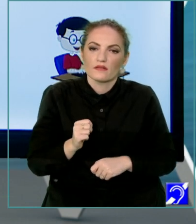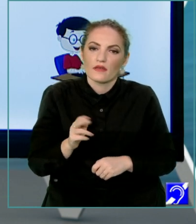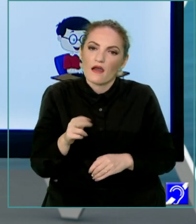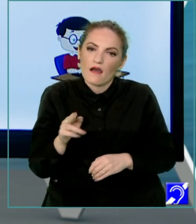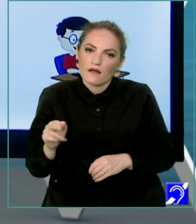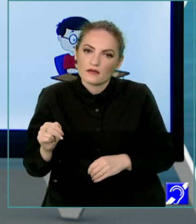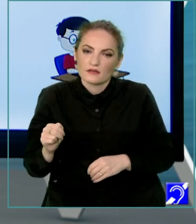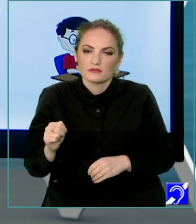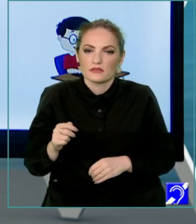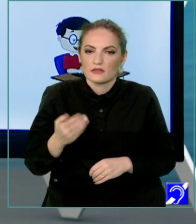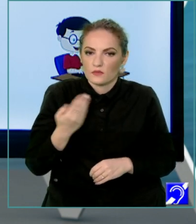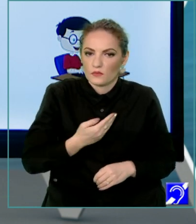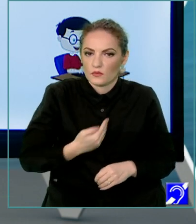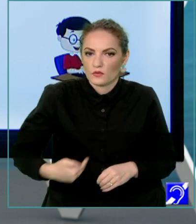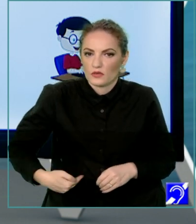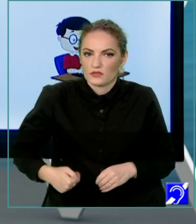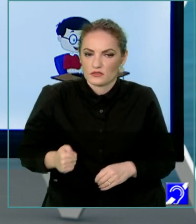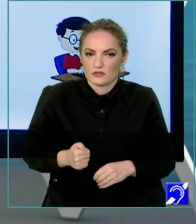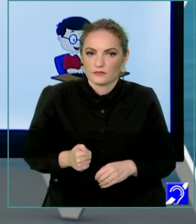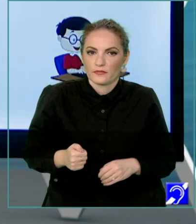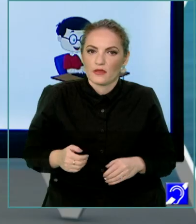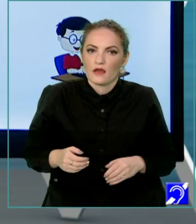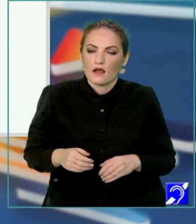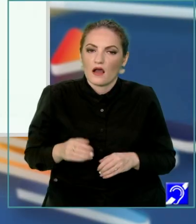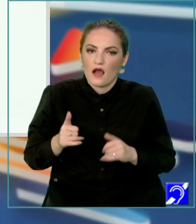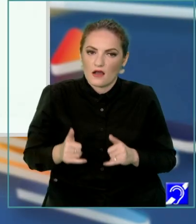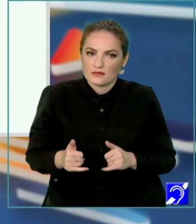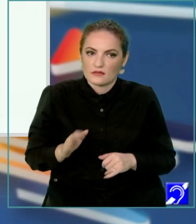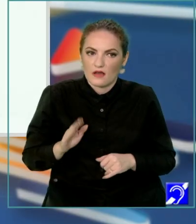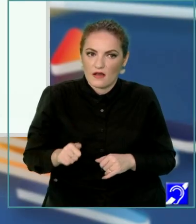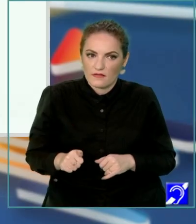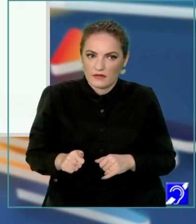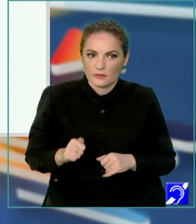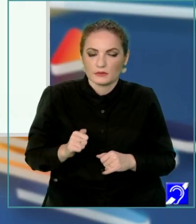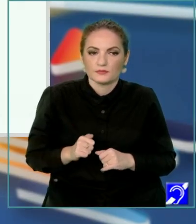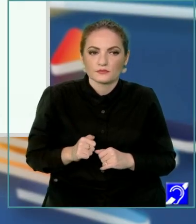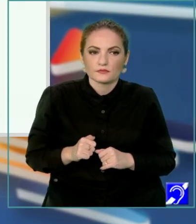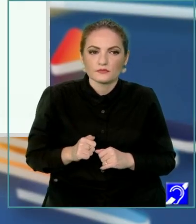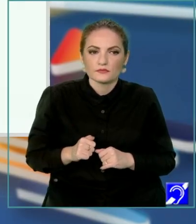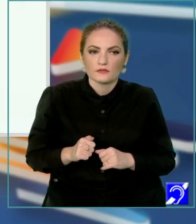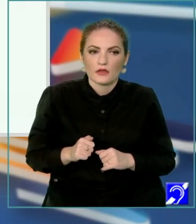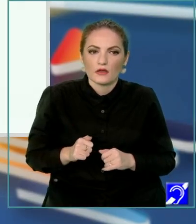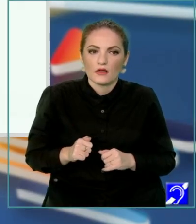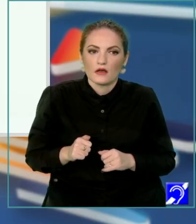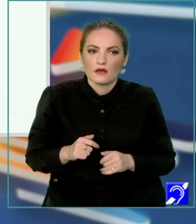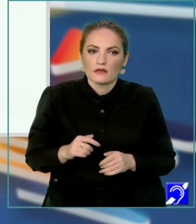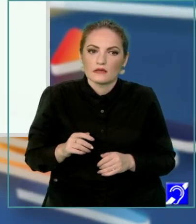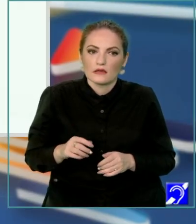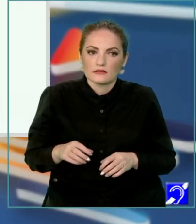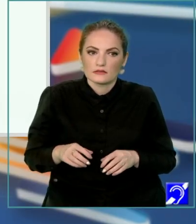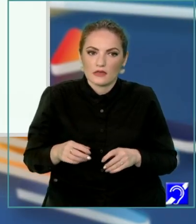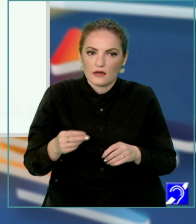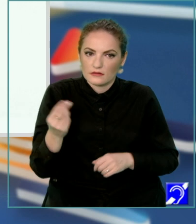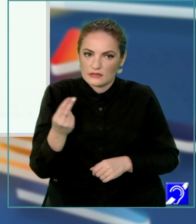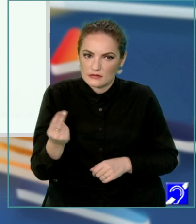impreuna paralelipipedul dreptunghic în lecția de astăzi ne propunem următoarele să Reprezentăm